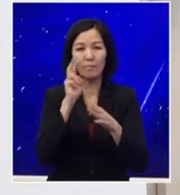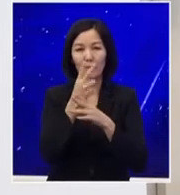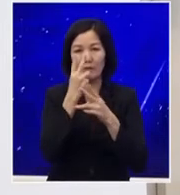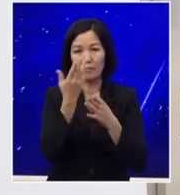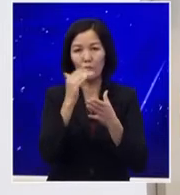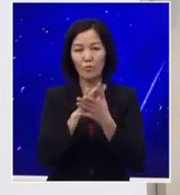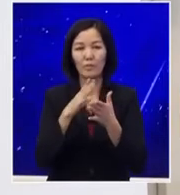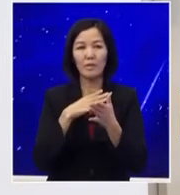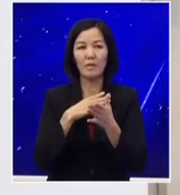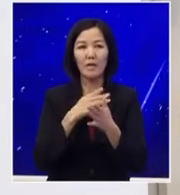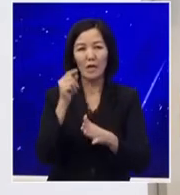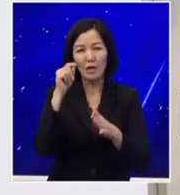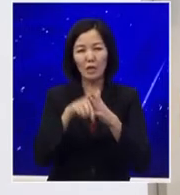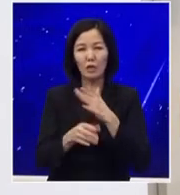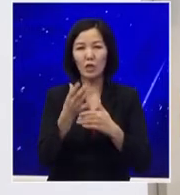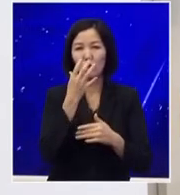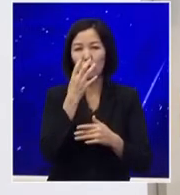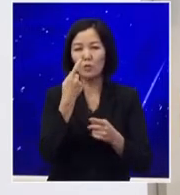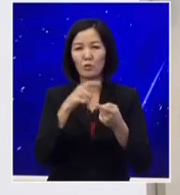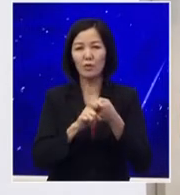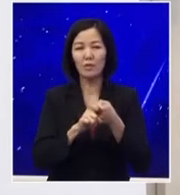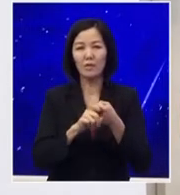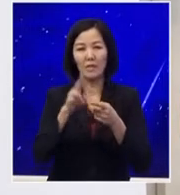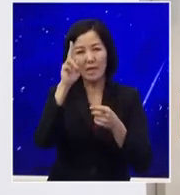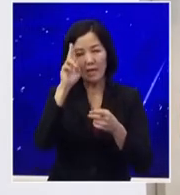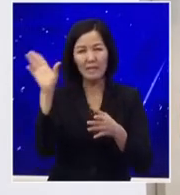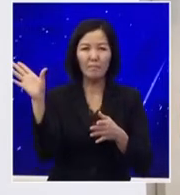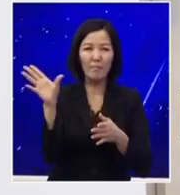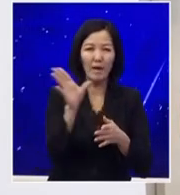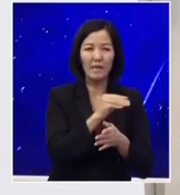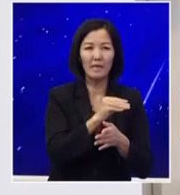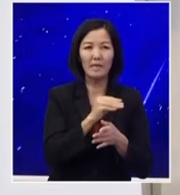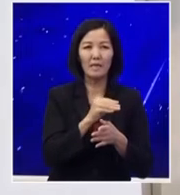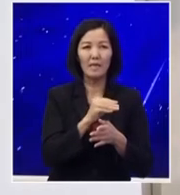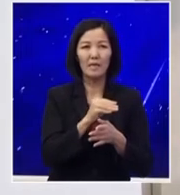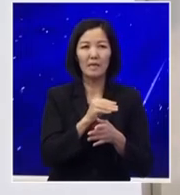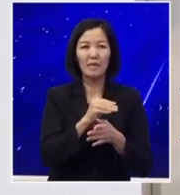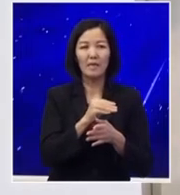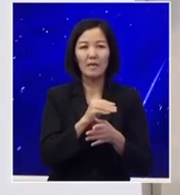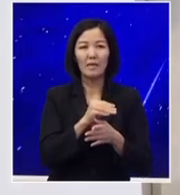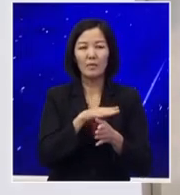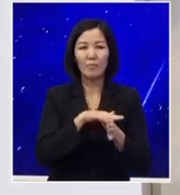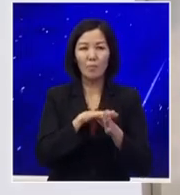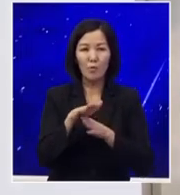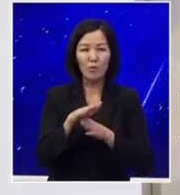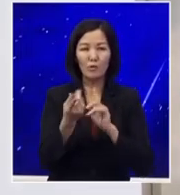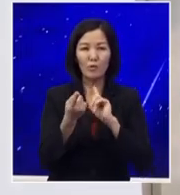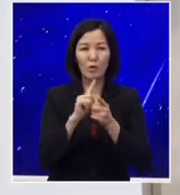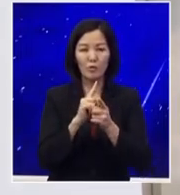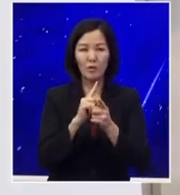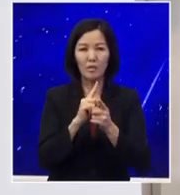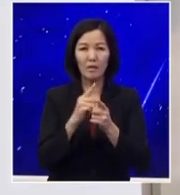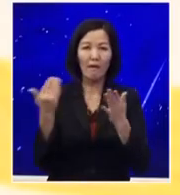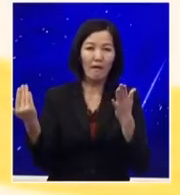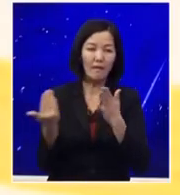Ішкі жылу жүйесі, су жүйесі, кәріз жүйесі, каркастары, перегородкалар түгел ауысты, бұзылды, қайтып